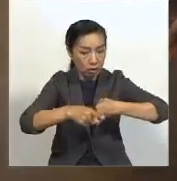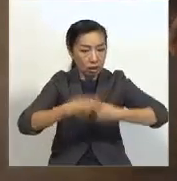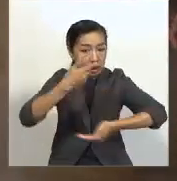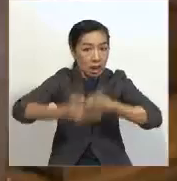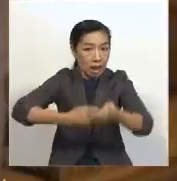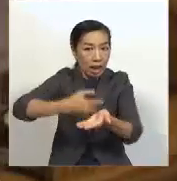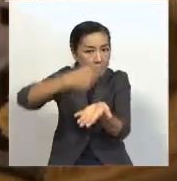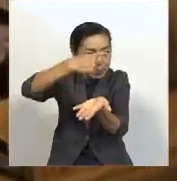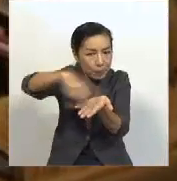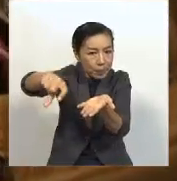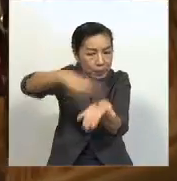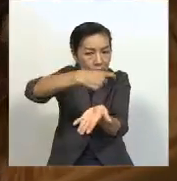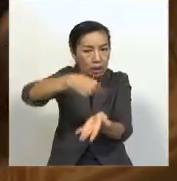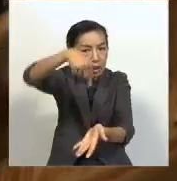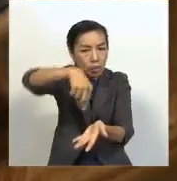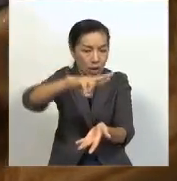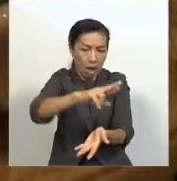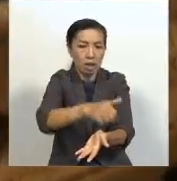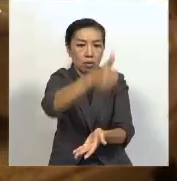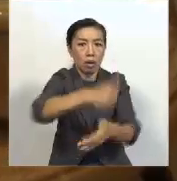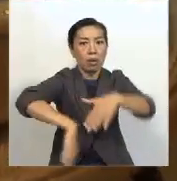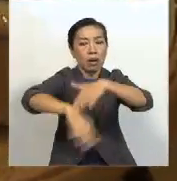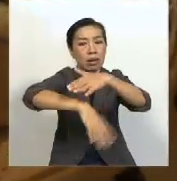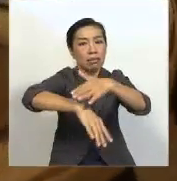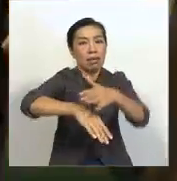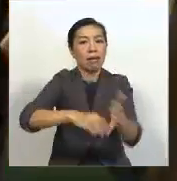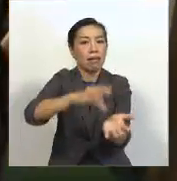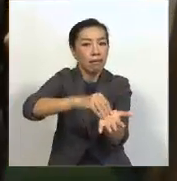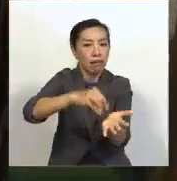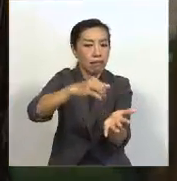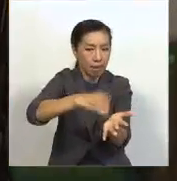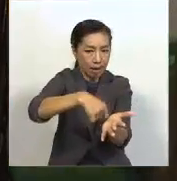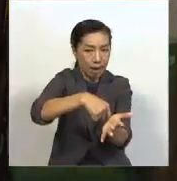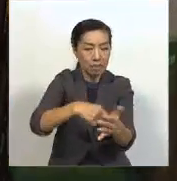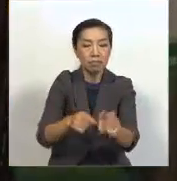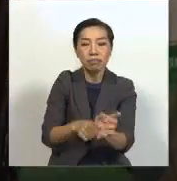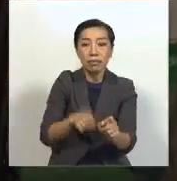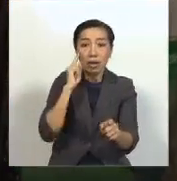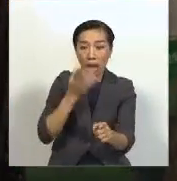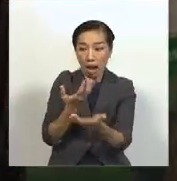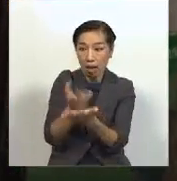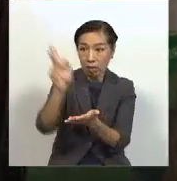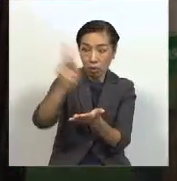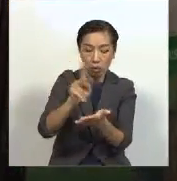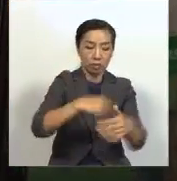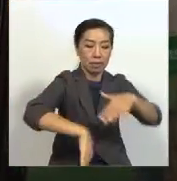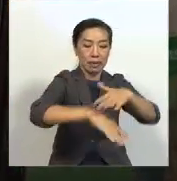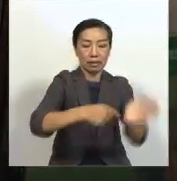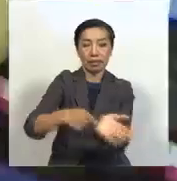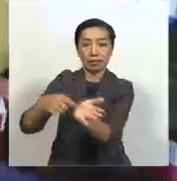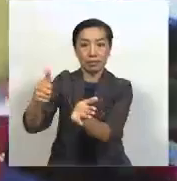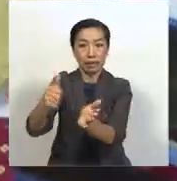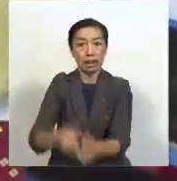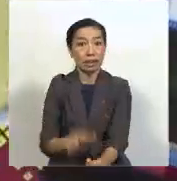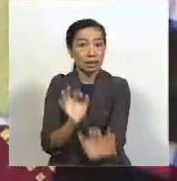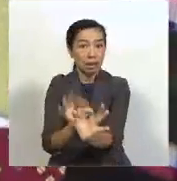QR Codeเพื่อเพิ่มความสะดวกและใช้เป็นหลักฐานประกอบในการขอสินเชื่อได้โดยธนาคารออมสินจะมี